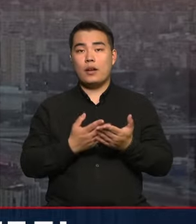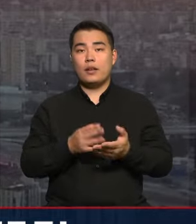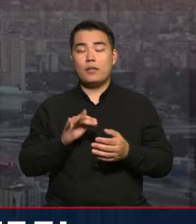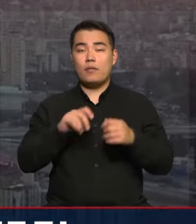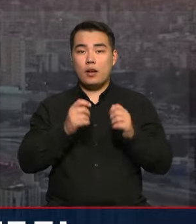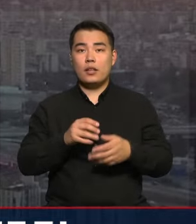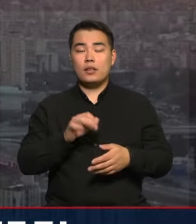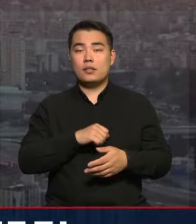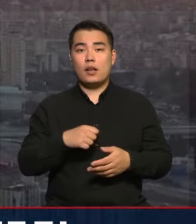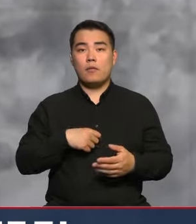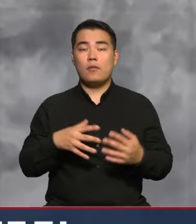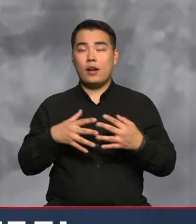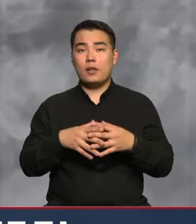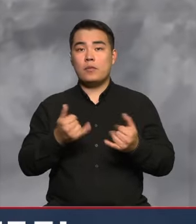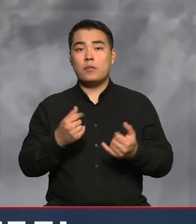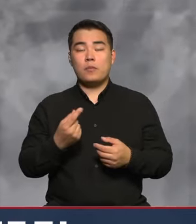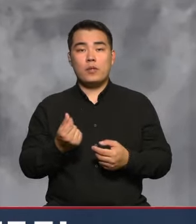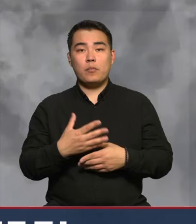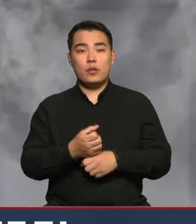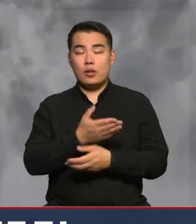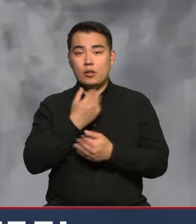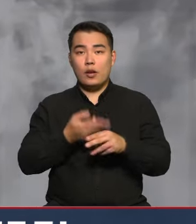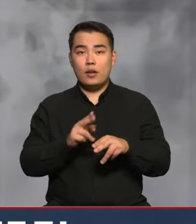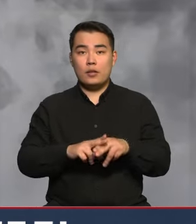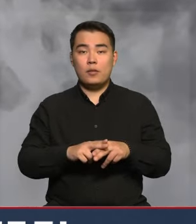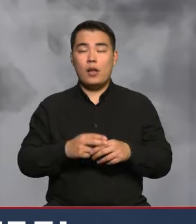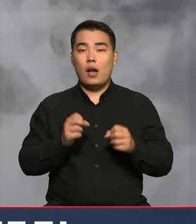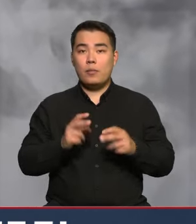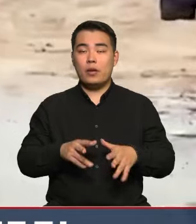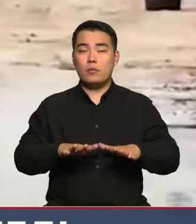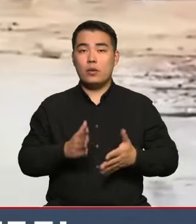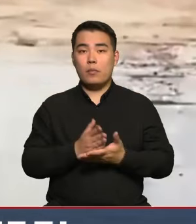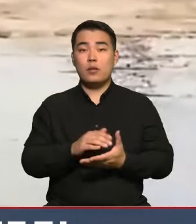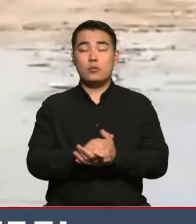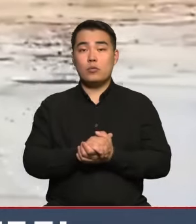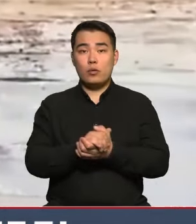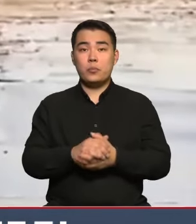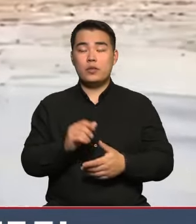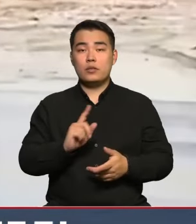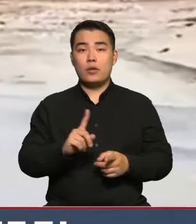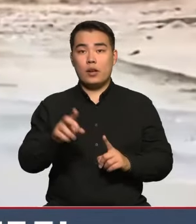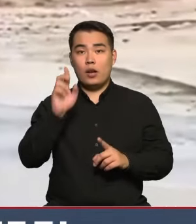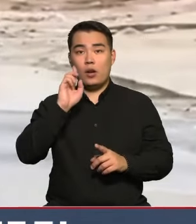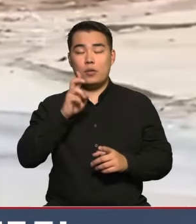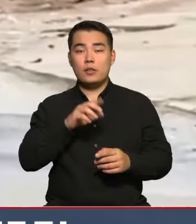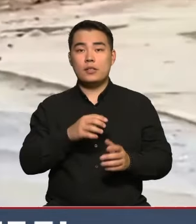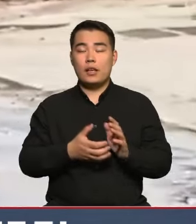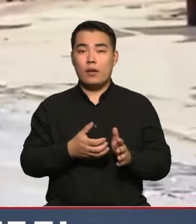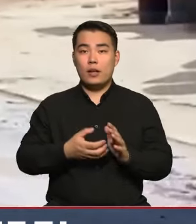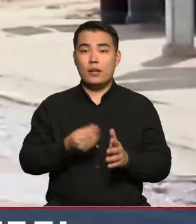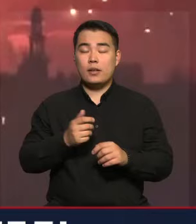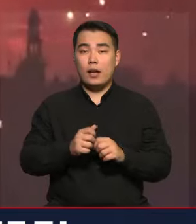кезеніп, қабақ жыртысатын қақтығыстар азаймай тұр. Бұл жаһандық қатер. Тіпті бейбітшілік орнатуға беделді ұйымдардың қауқары жетпей жатыр.